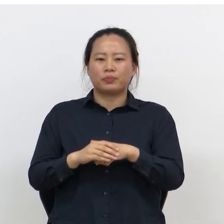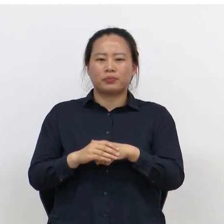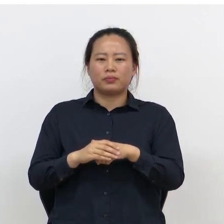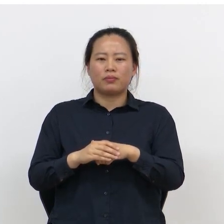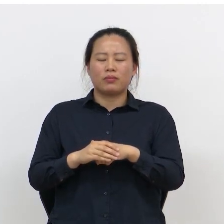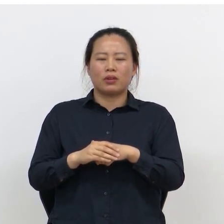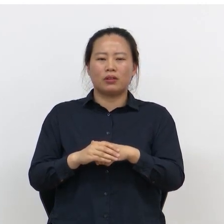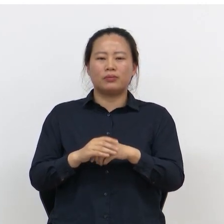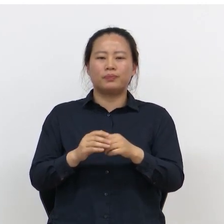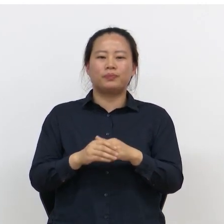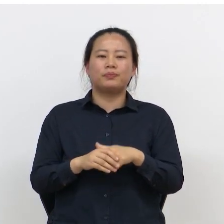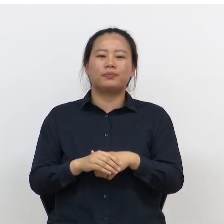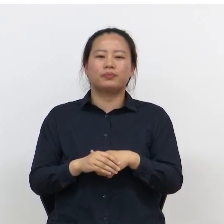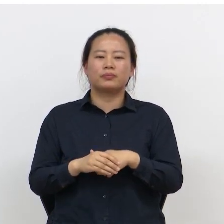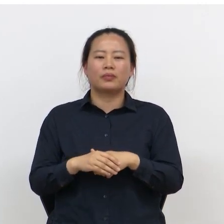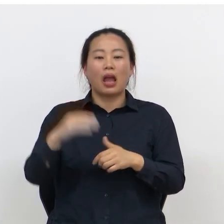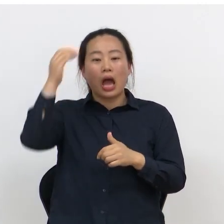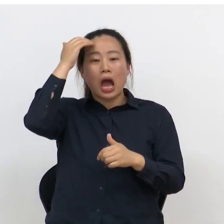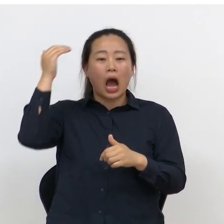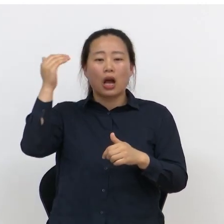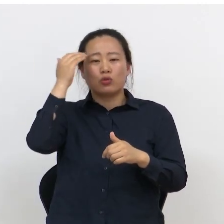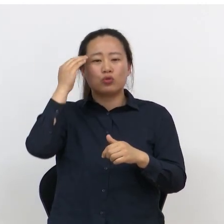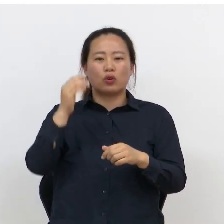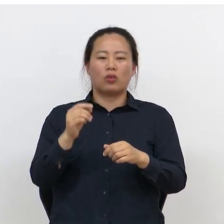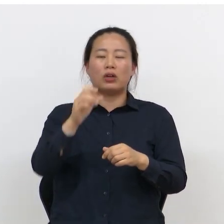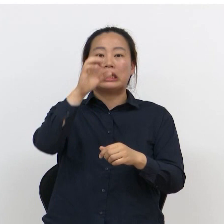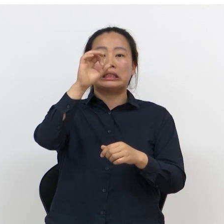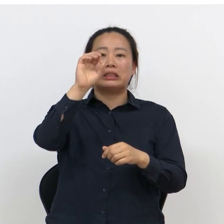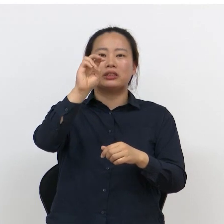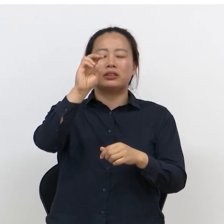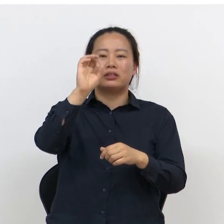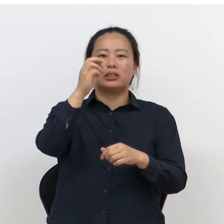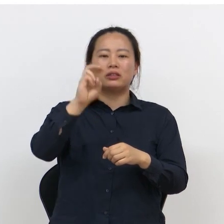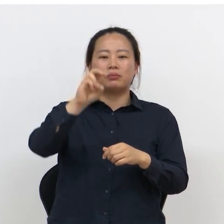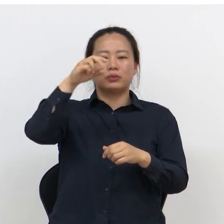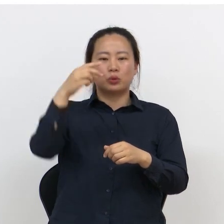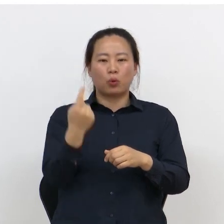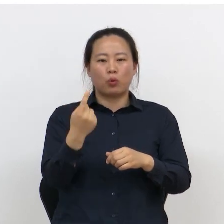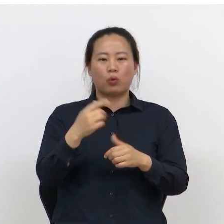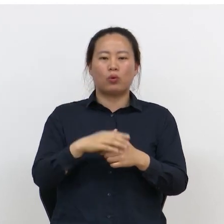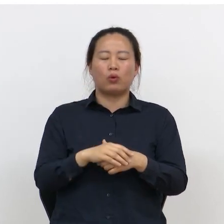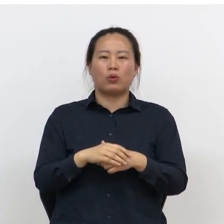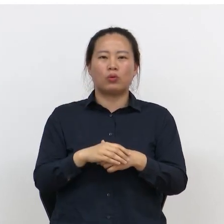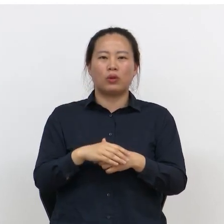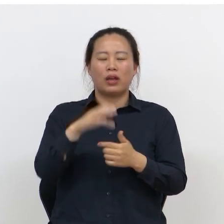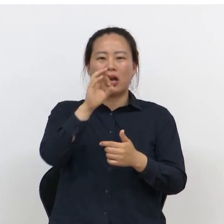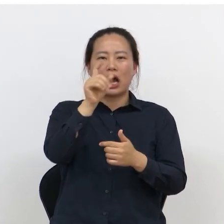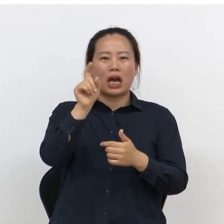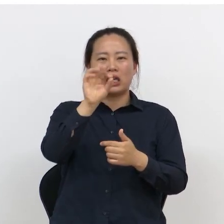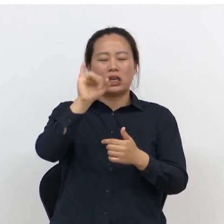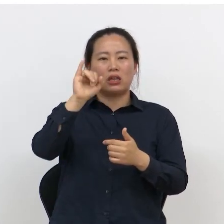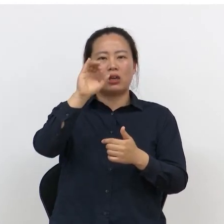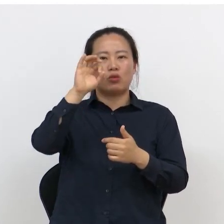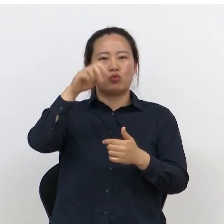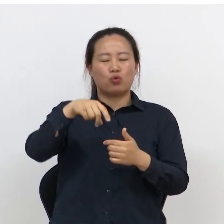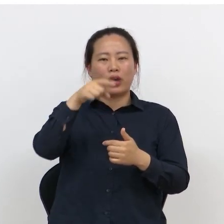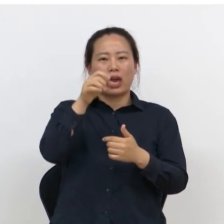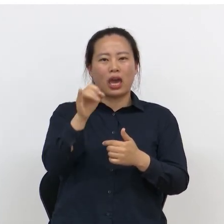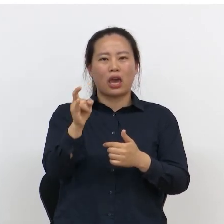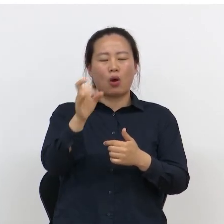근데 그렇지 않은 게 한국어 음소 아이, 우오, 으, 에인데요. 이렇게